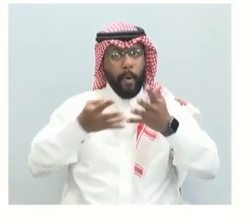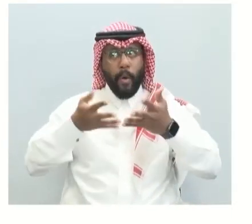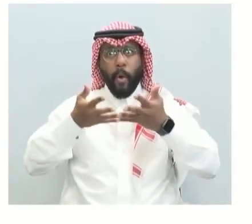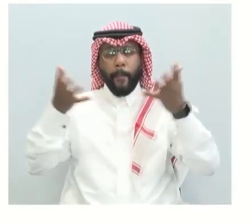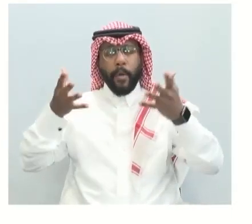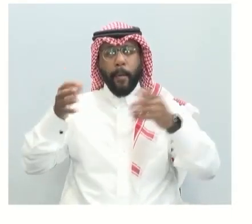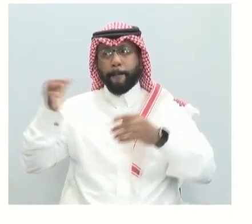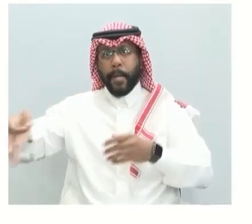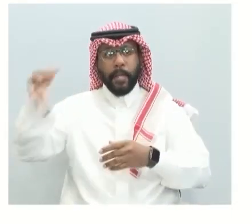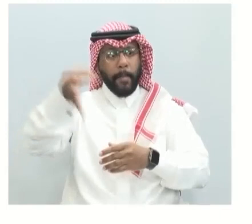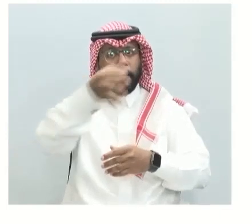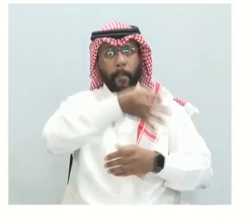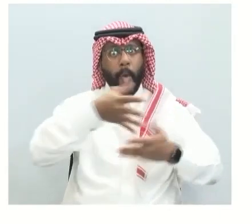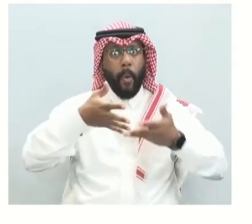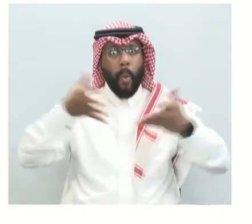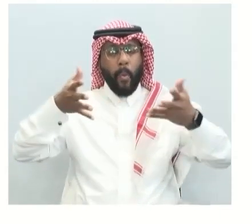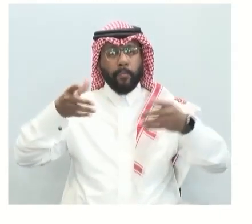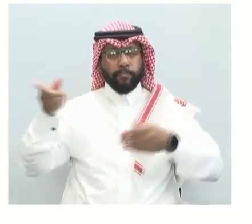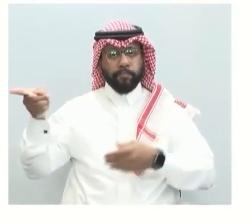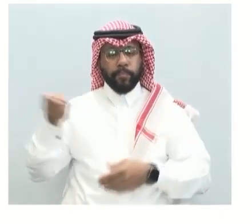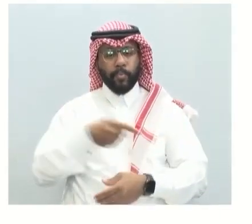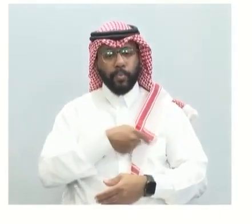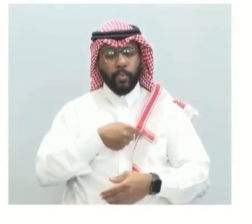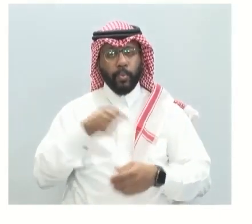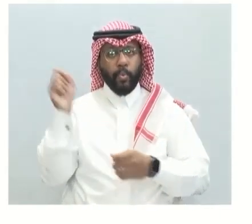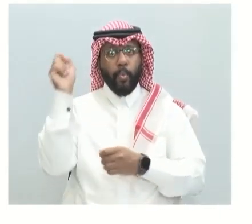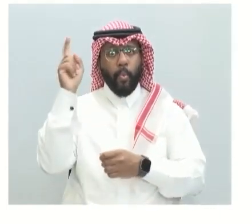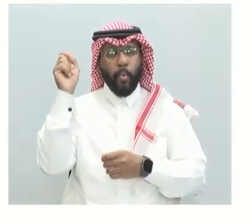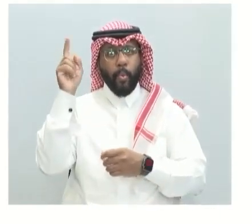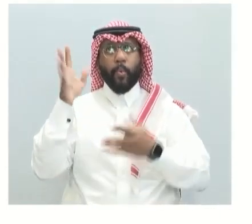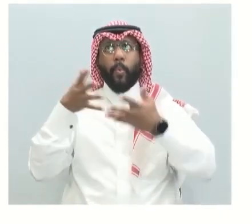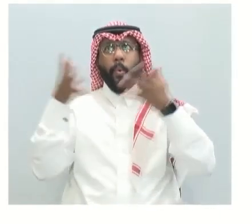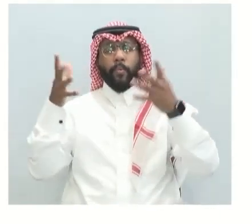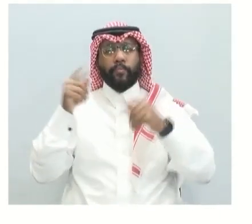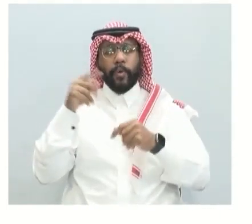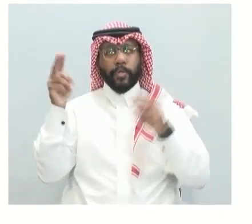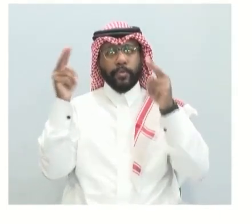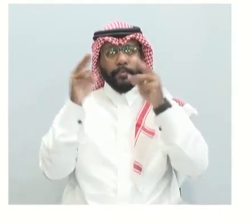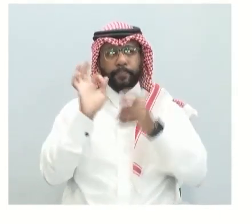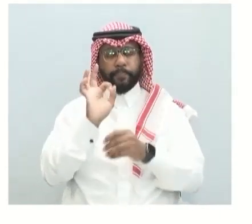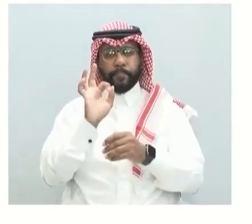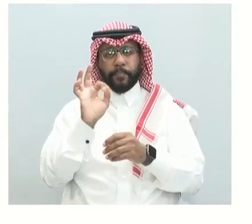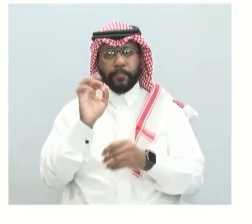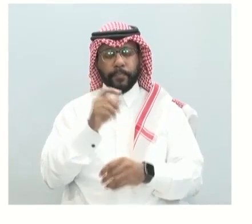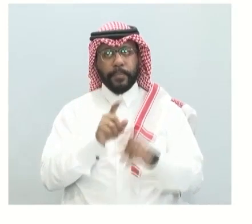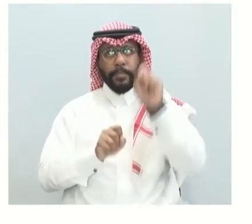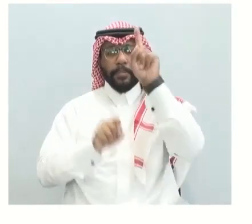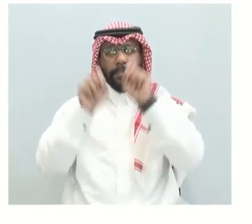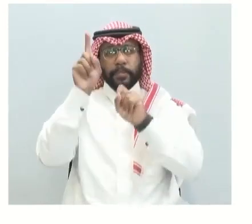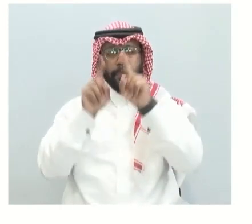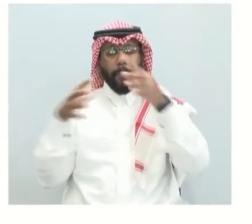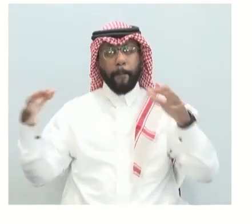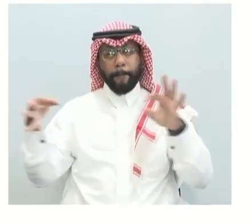مدينتين او بلدين فعلى سبيل المثال تستخدم الشركات الضخمه المتعدده الفروع شبكه المنطقه الواسعه والوان